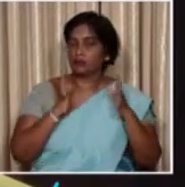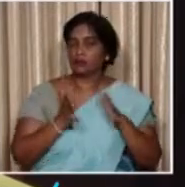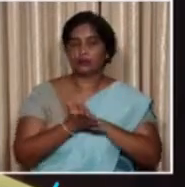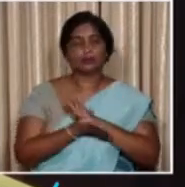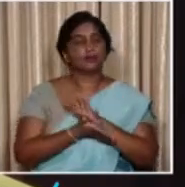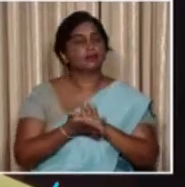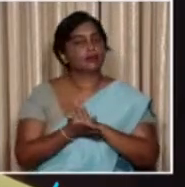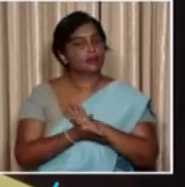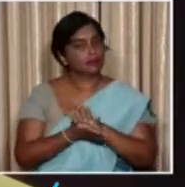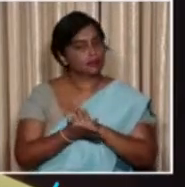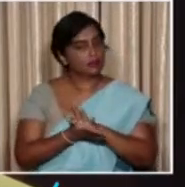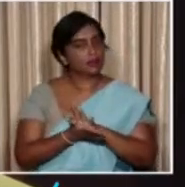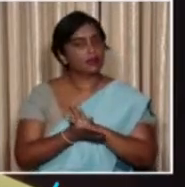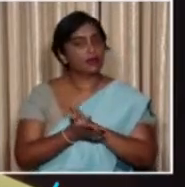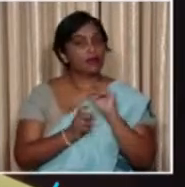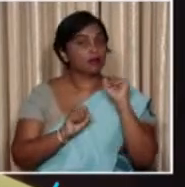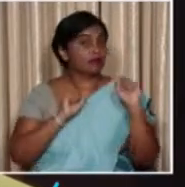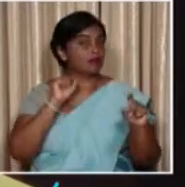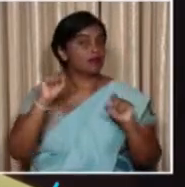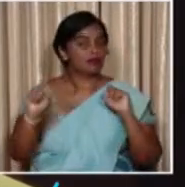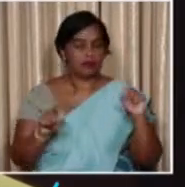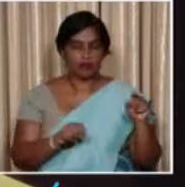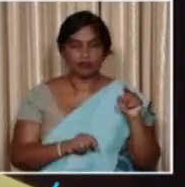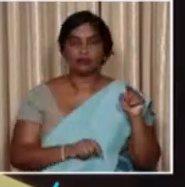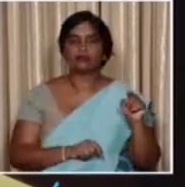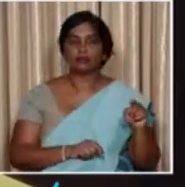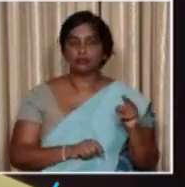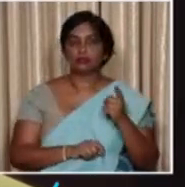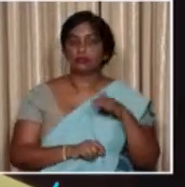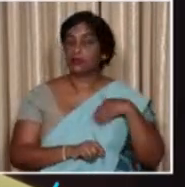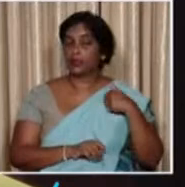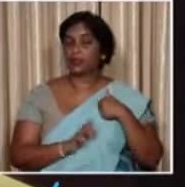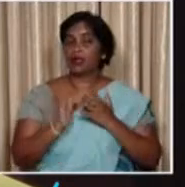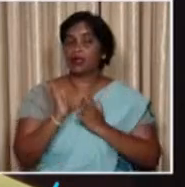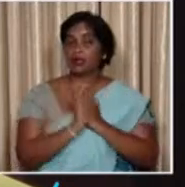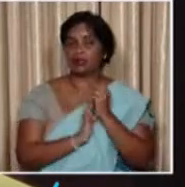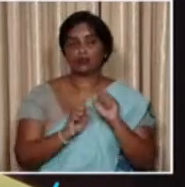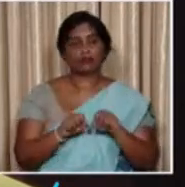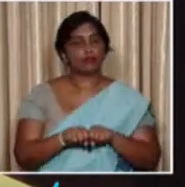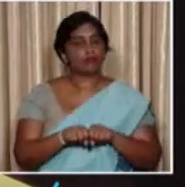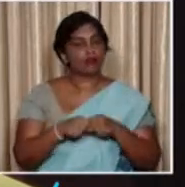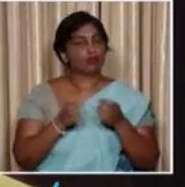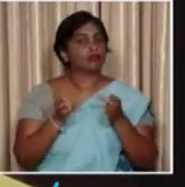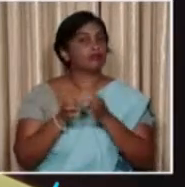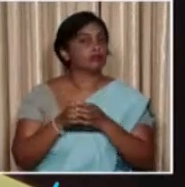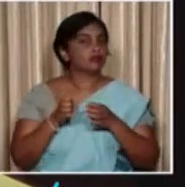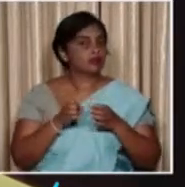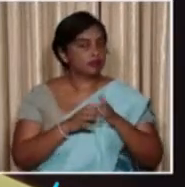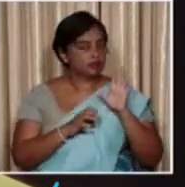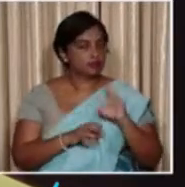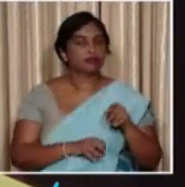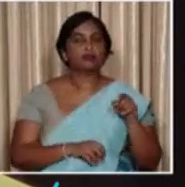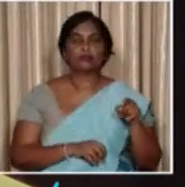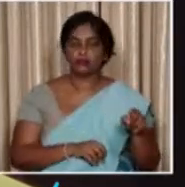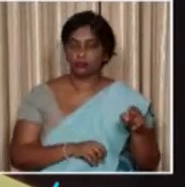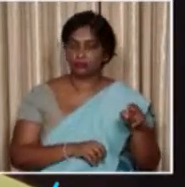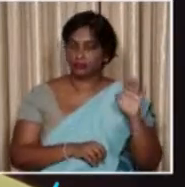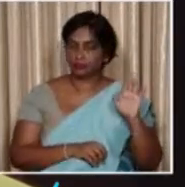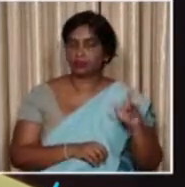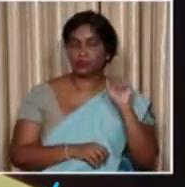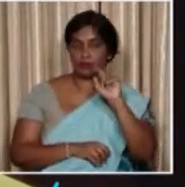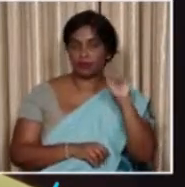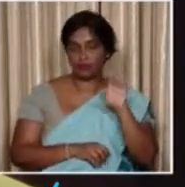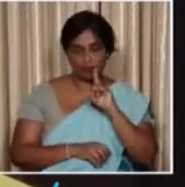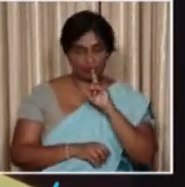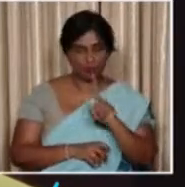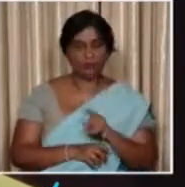පැහැදිලිව නම් කරලම මූලික අයිතිවාසිකම් උල්ලංඝනය කරපු කණ්ඩායම් හැටියට මේ අයව නම් කරලා